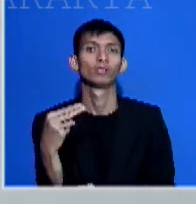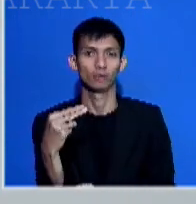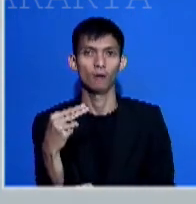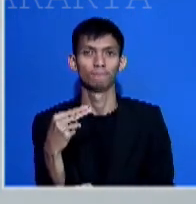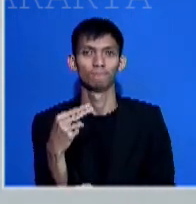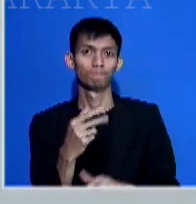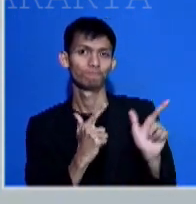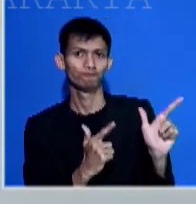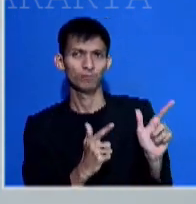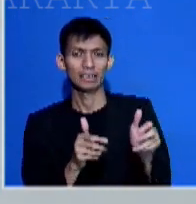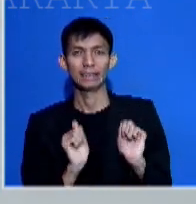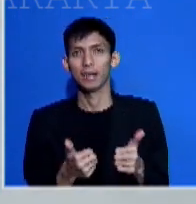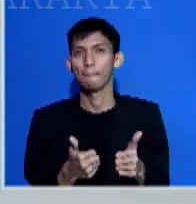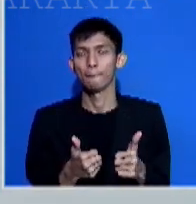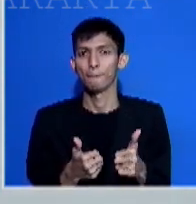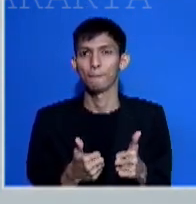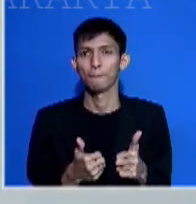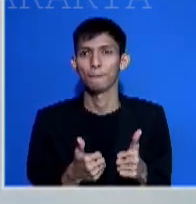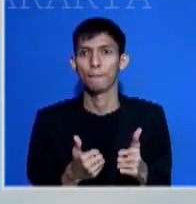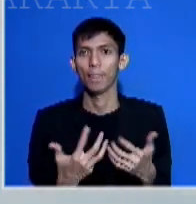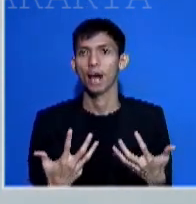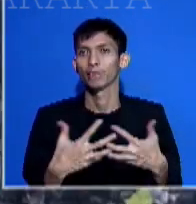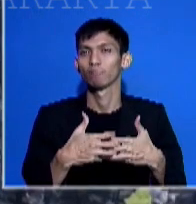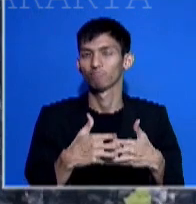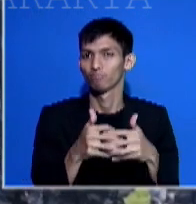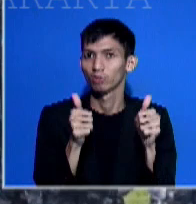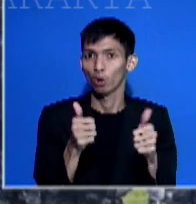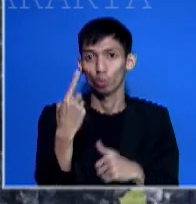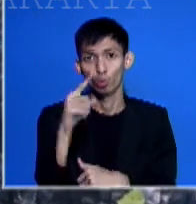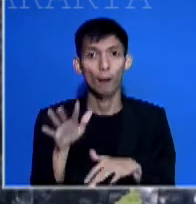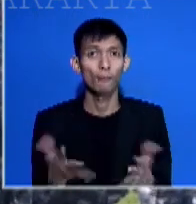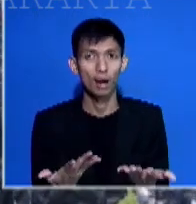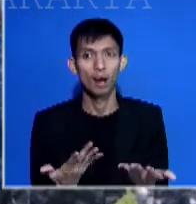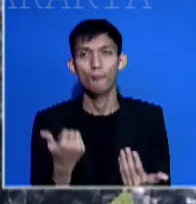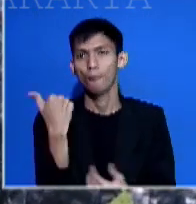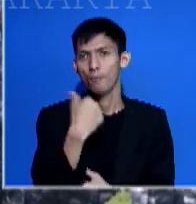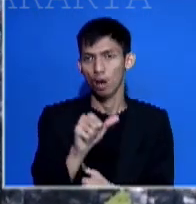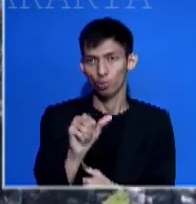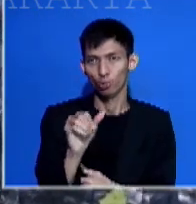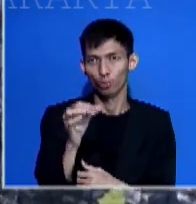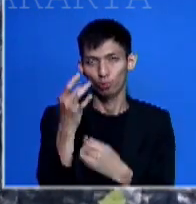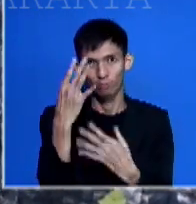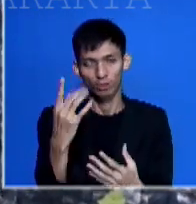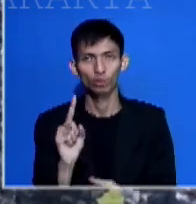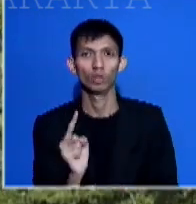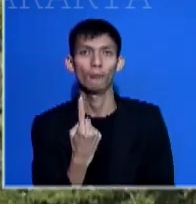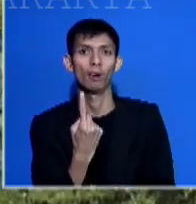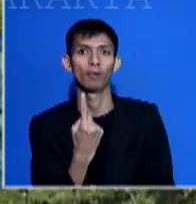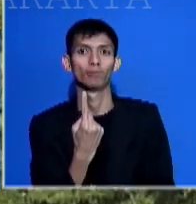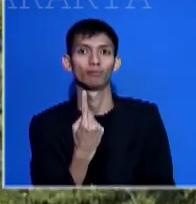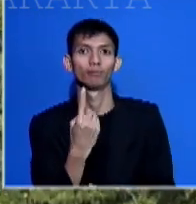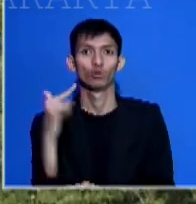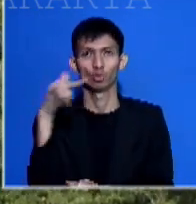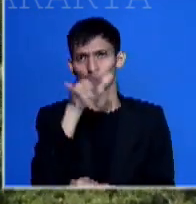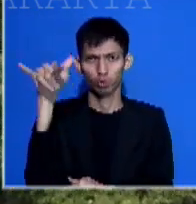AU siap menjadi angkatan perang yang adaptif, modern, profesional, unggul, dan humanis. Formasi pesawat-pesawat tempur melintas di atas